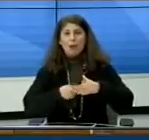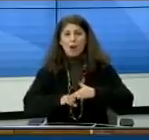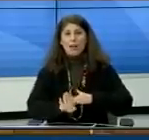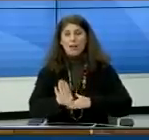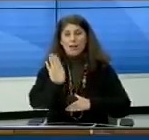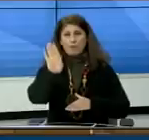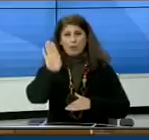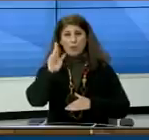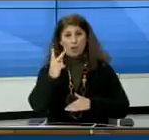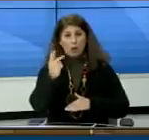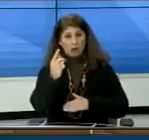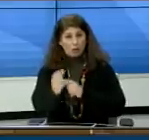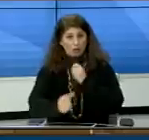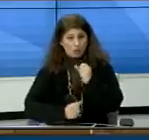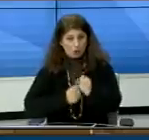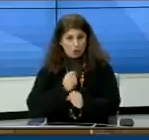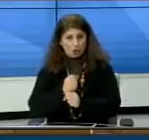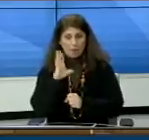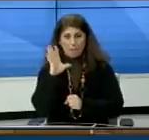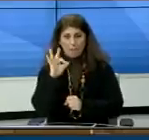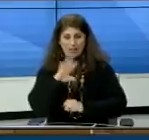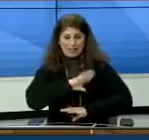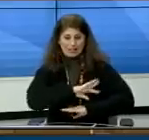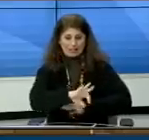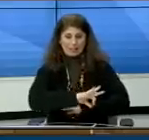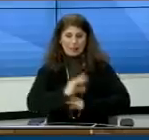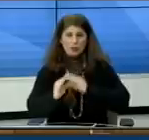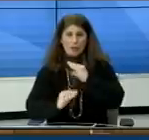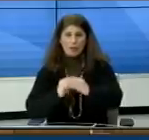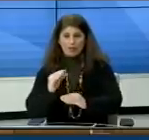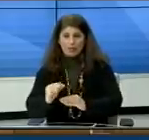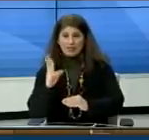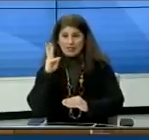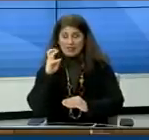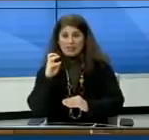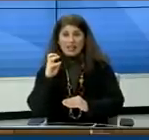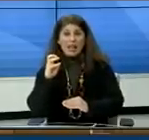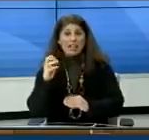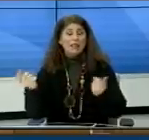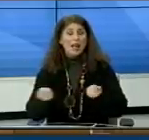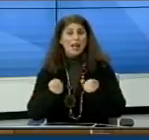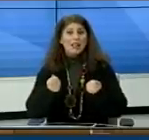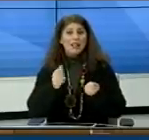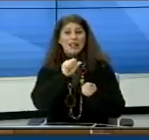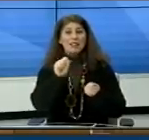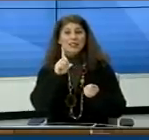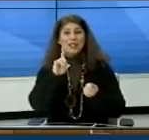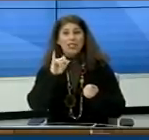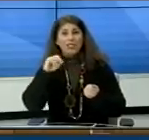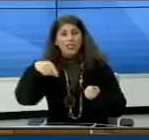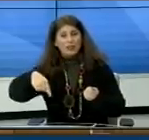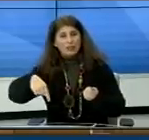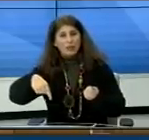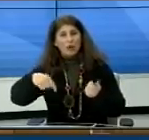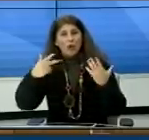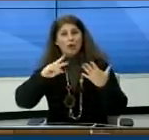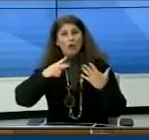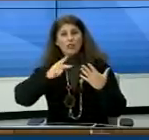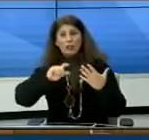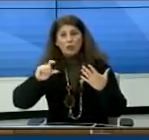χρόνια εγκρίθηκαν σχεδόν 50 στρατηγικές επενδύσεις. 30 έργα ΣΔΙΤ που αγγίζουν τα 8 δισεκατομμύρια